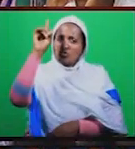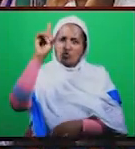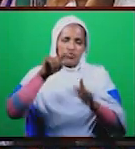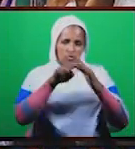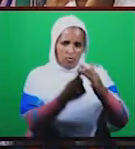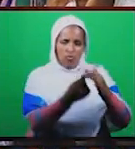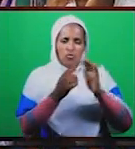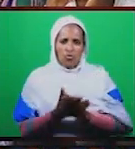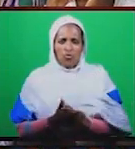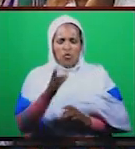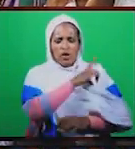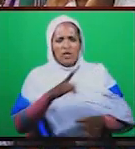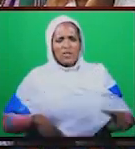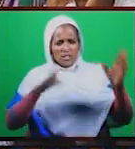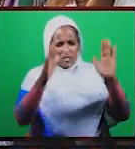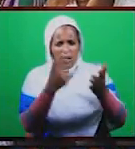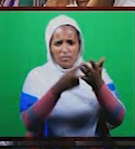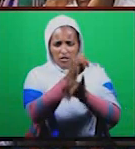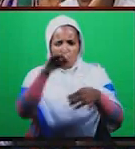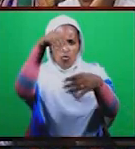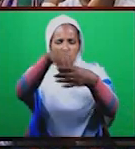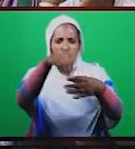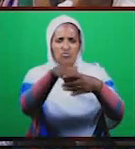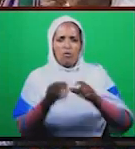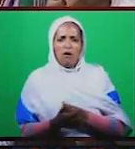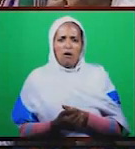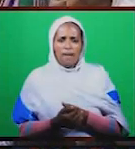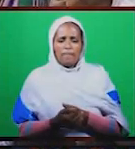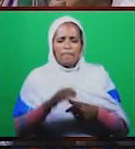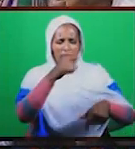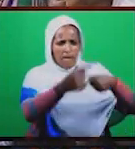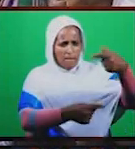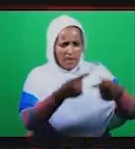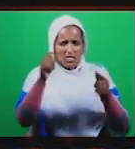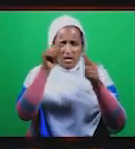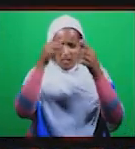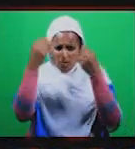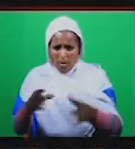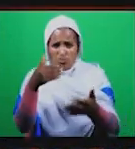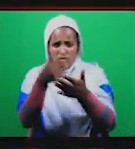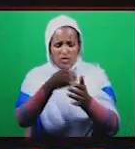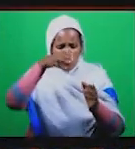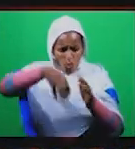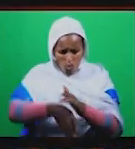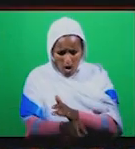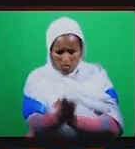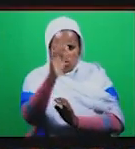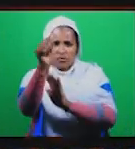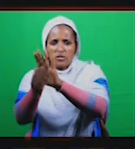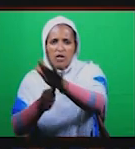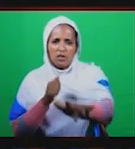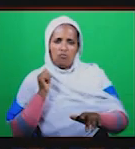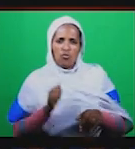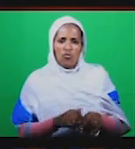ክርስቶስ ጀምሮ መመናንም እንደዛው በወስጣ ሜጃ እስከሚያጡ ድረስ በዋሻው ውስጥ